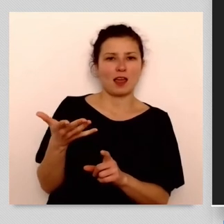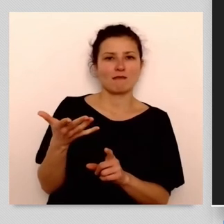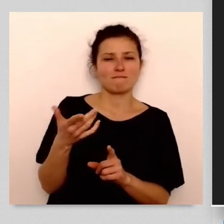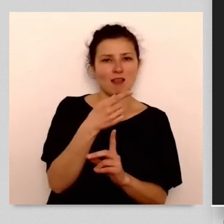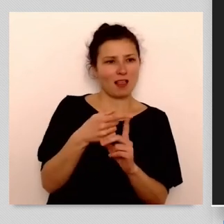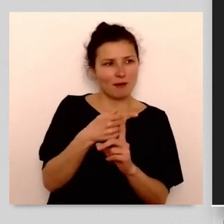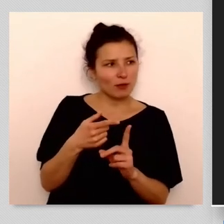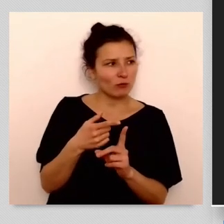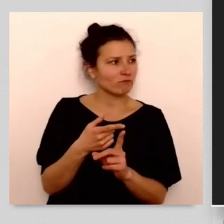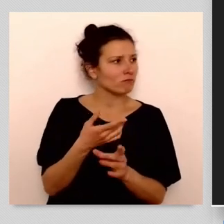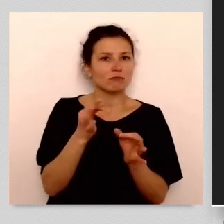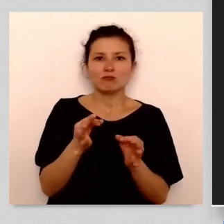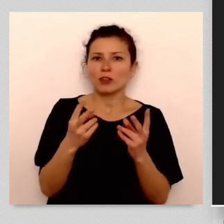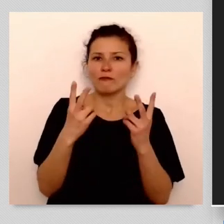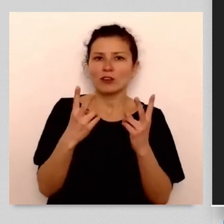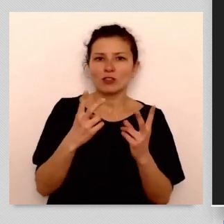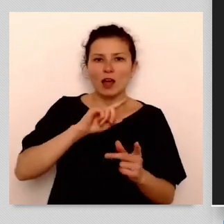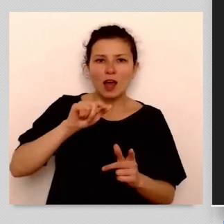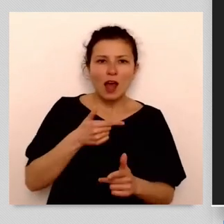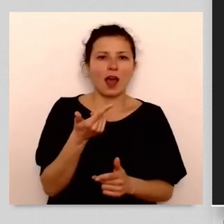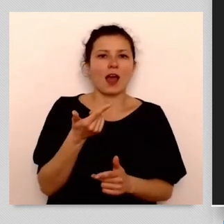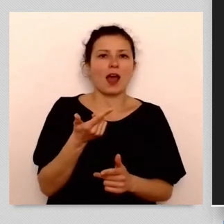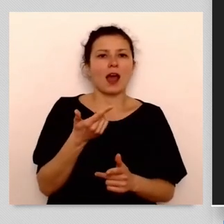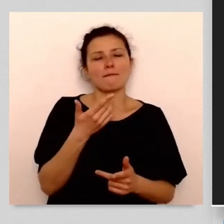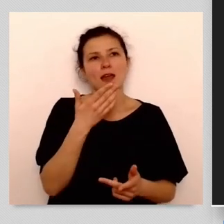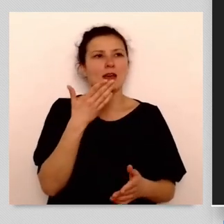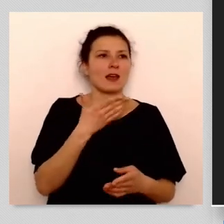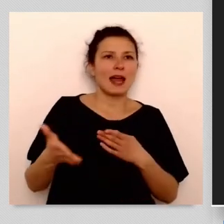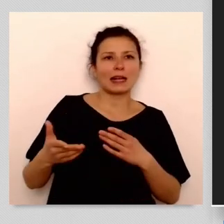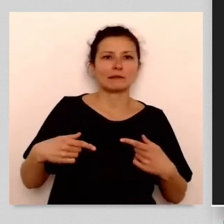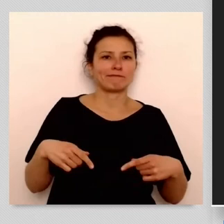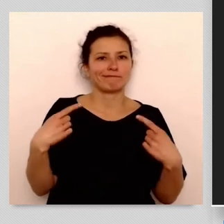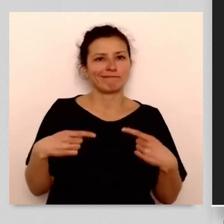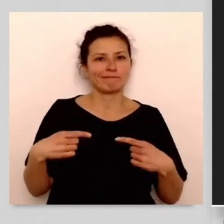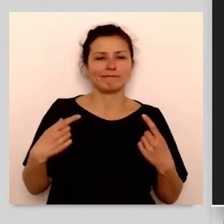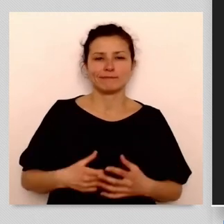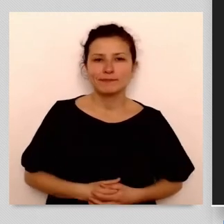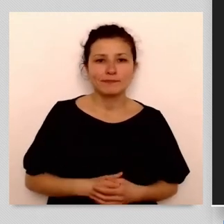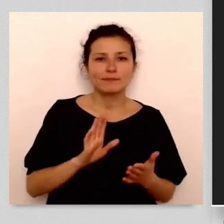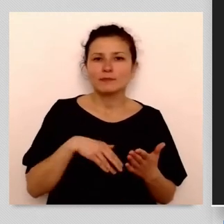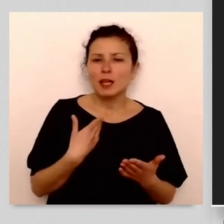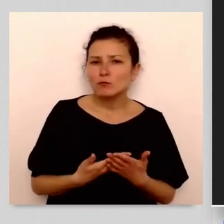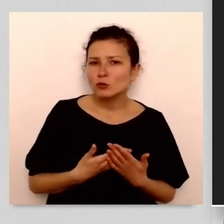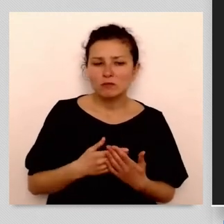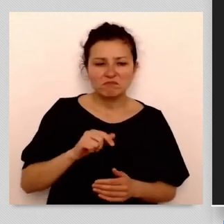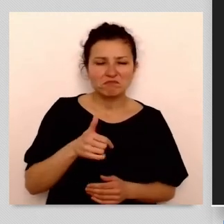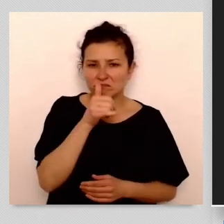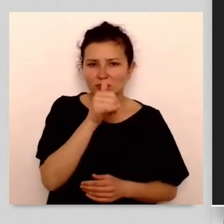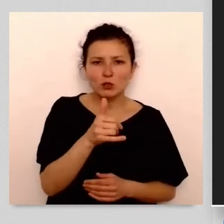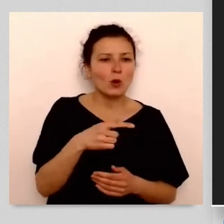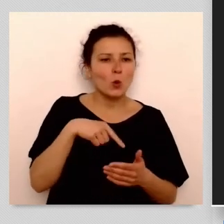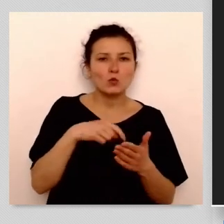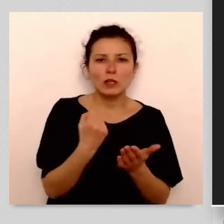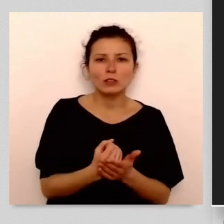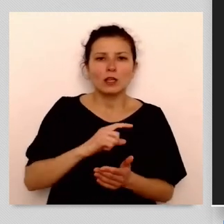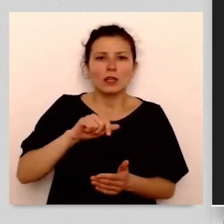ważne, a my się od niej ciągle przewracamy jako własne sznurówki. To znaczy na przykład nie jesteśmy w stanie ustalić, czy my jeszcze